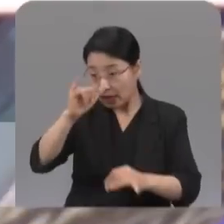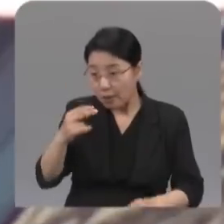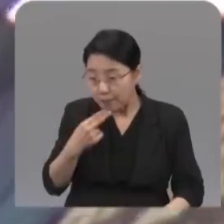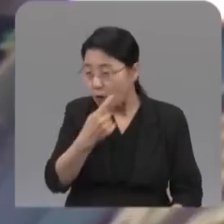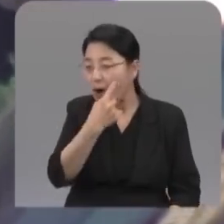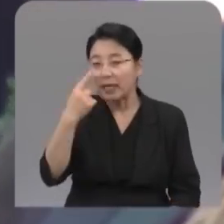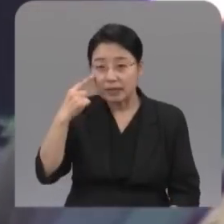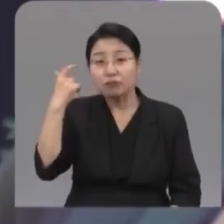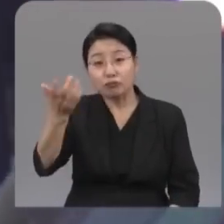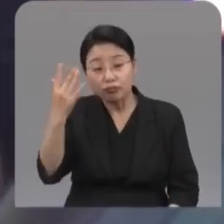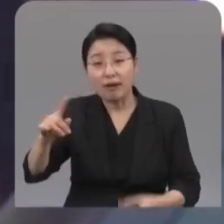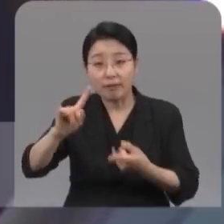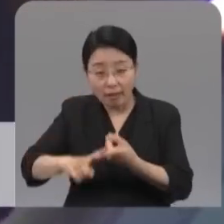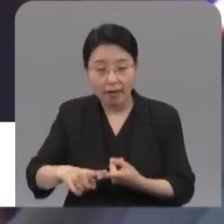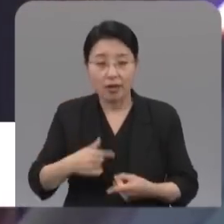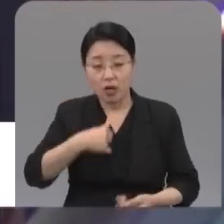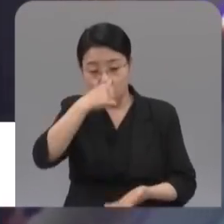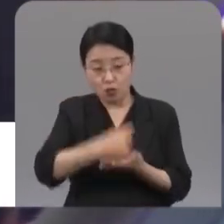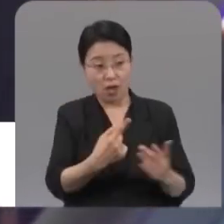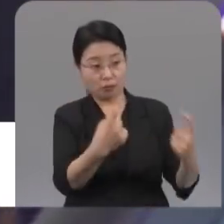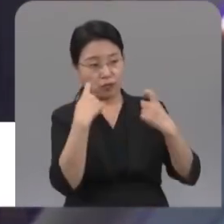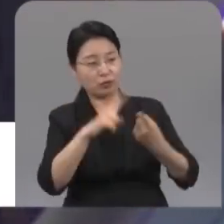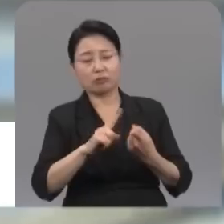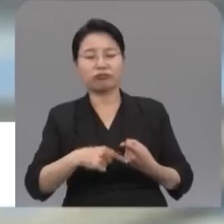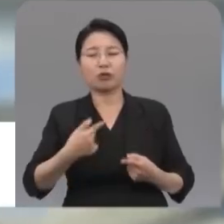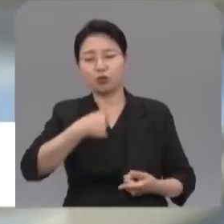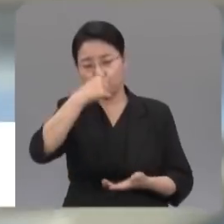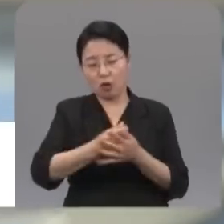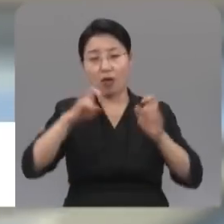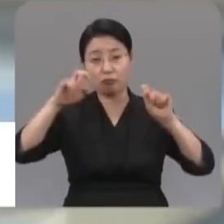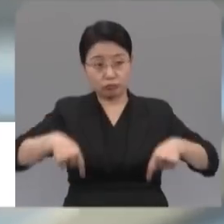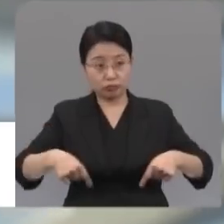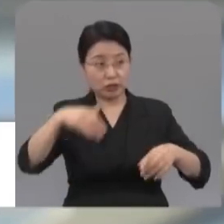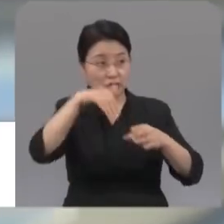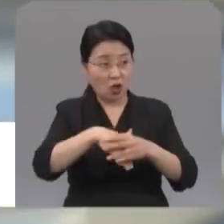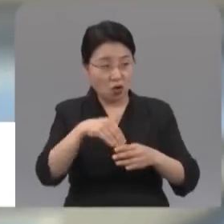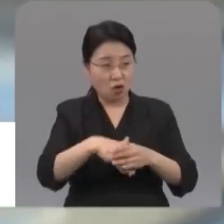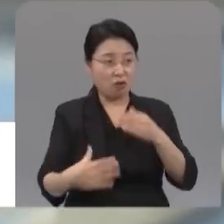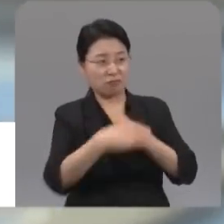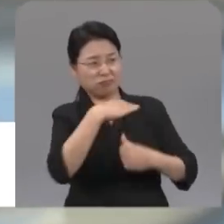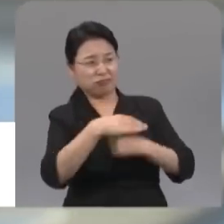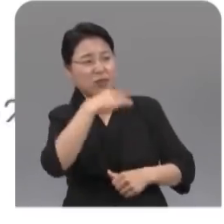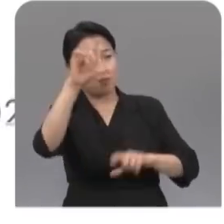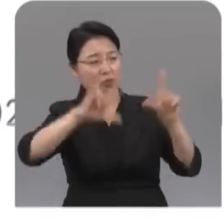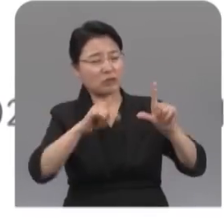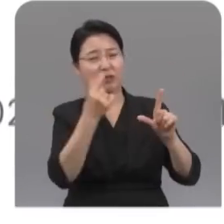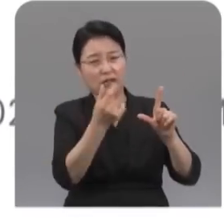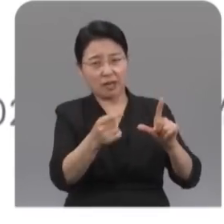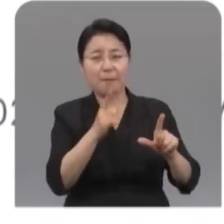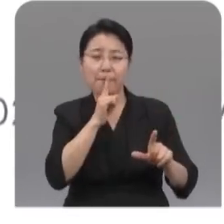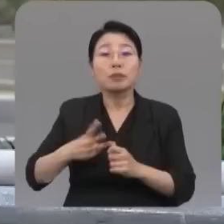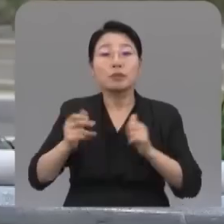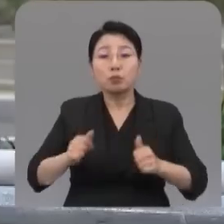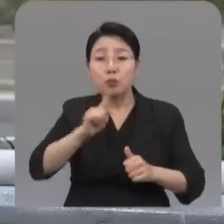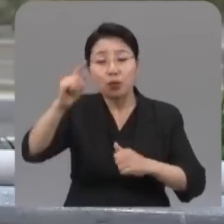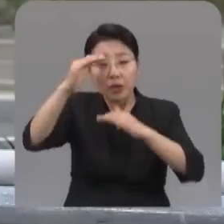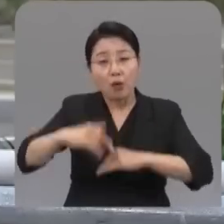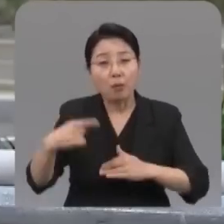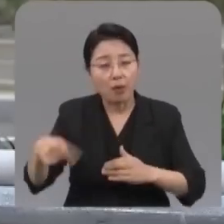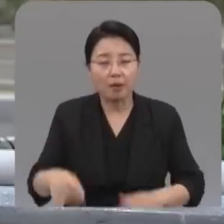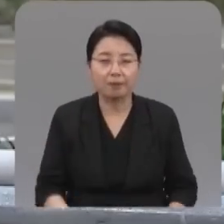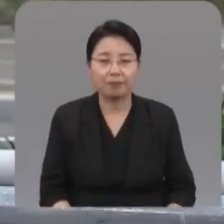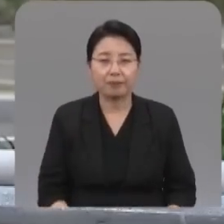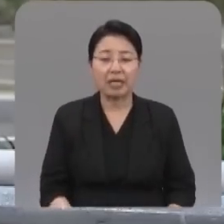답했는데요. 제기된 모든 혐의에 대해서 모두 무죄다, 선거 개입이다라는 입장을 굽히지 않은 것으로 드러났습니다. 네,